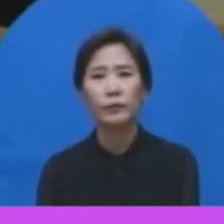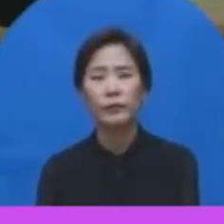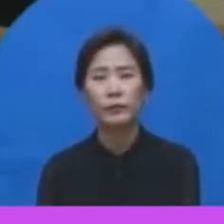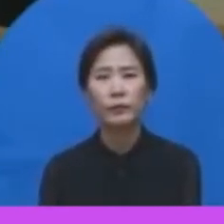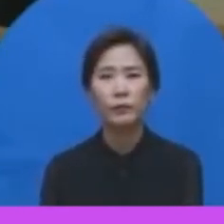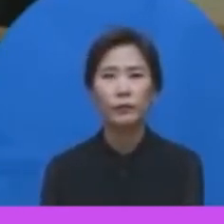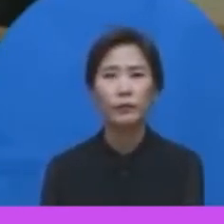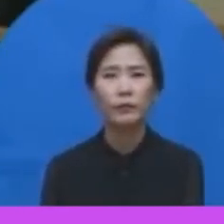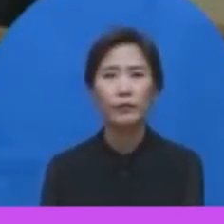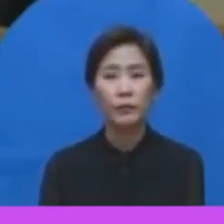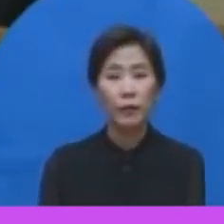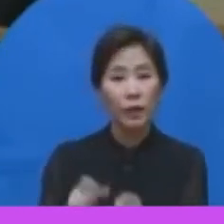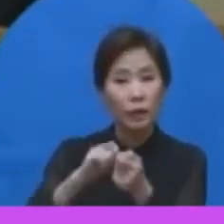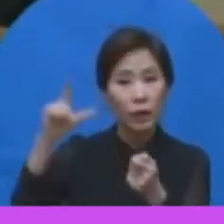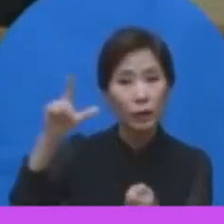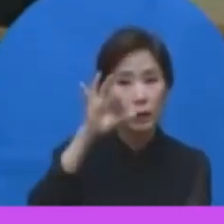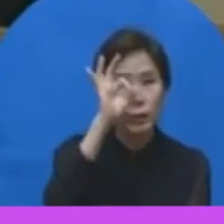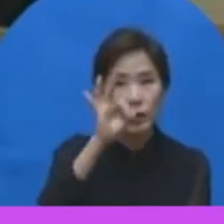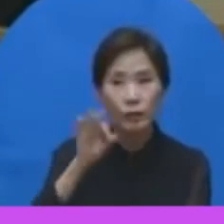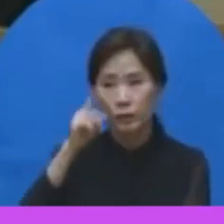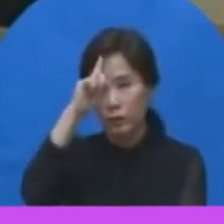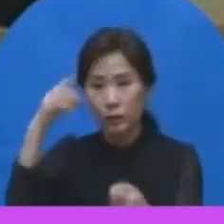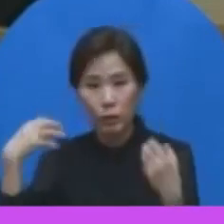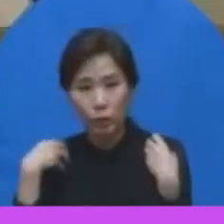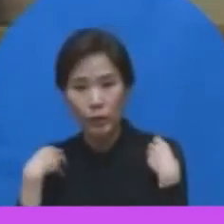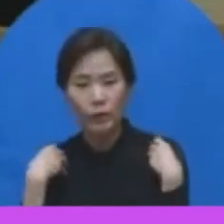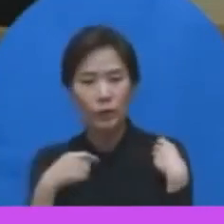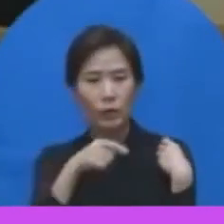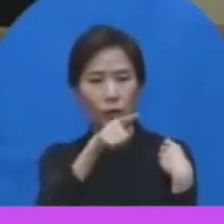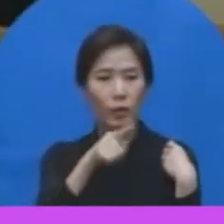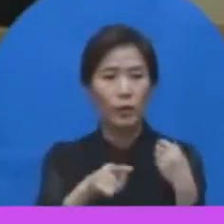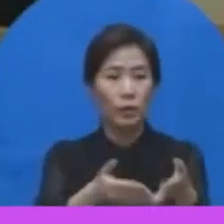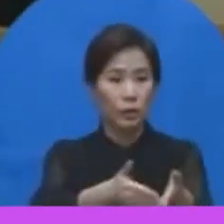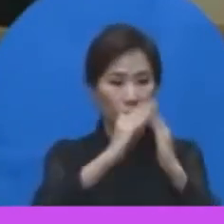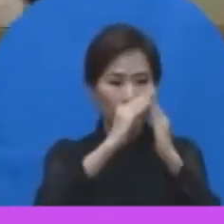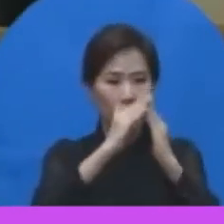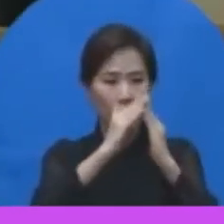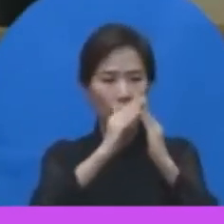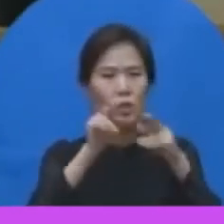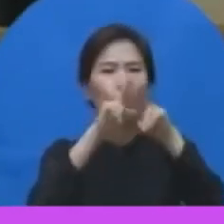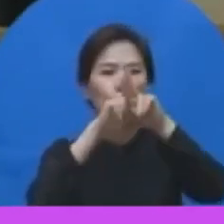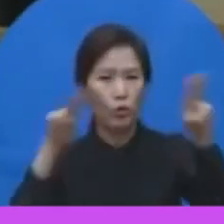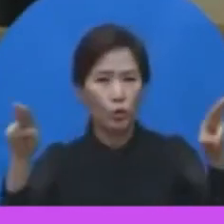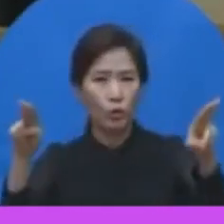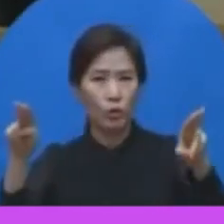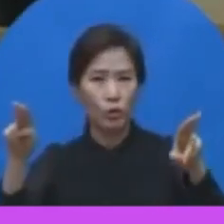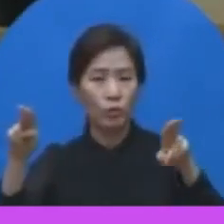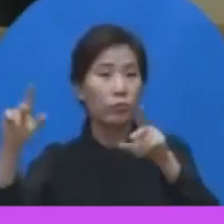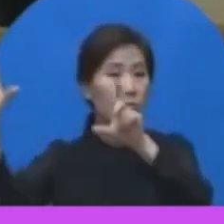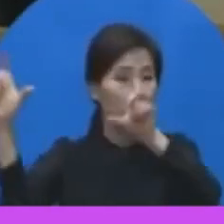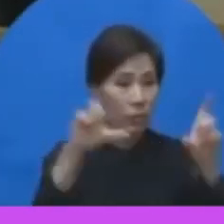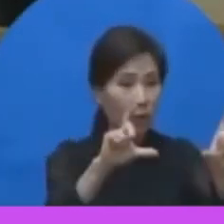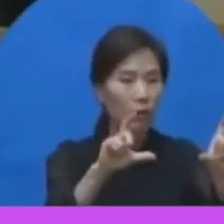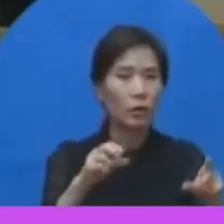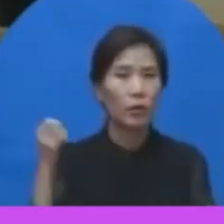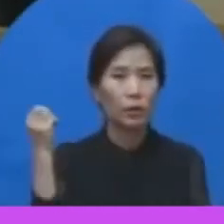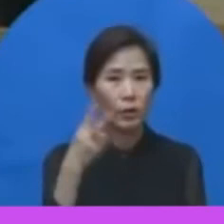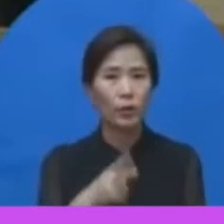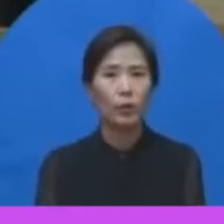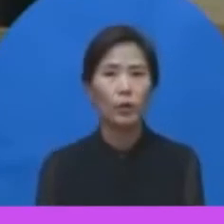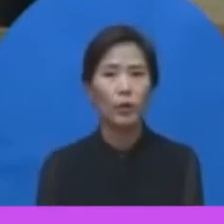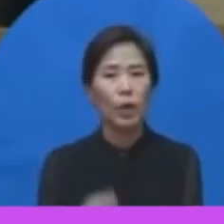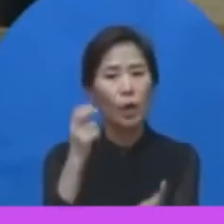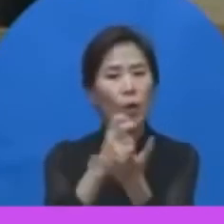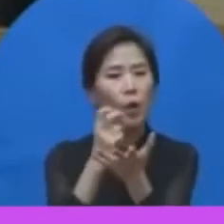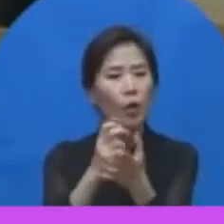드린 게 있는데, 대체적으로 이런 반려권이라든가 또는 이 법의 통조권들은 굉장히 예외적인 사건이었던